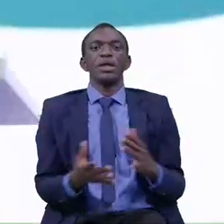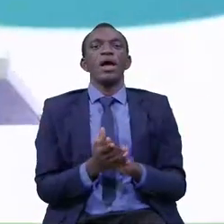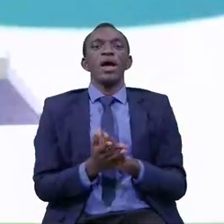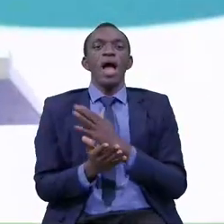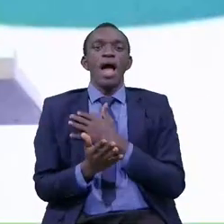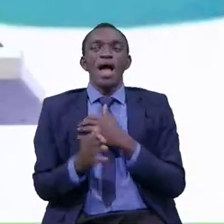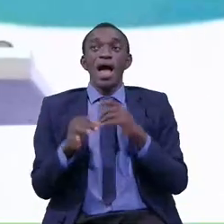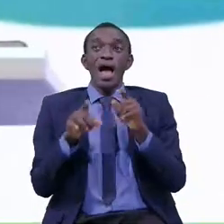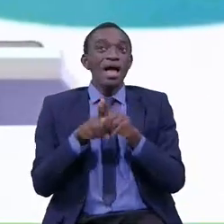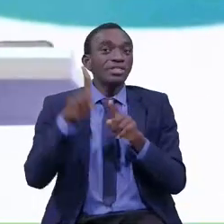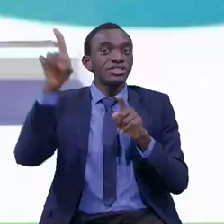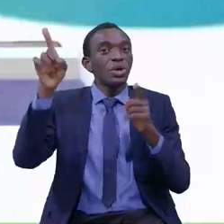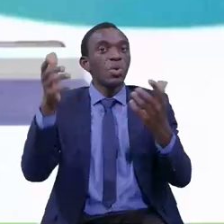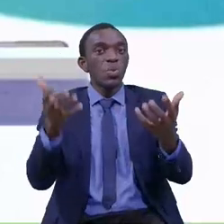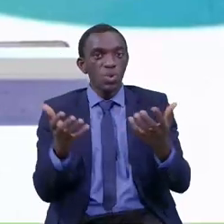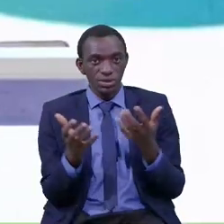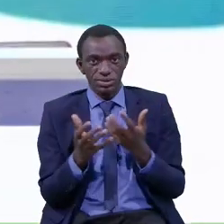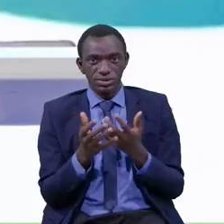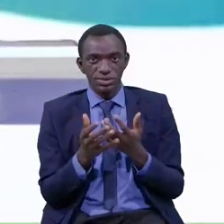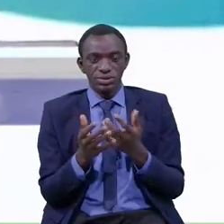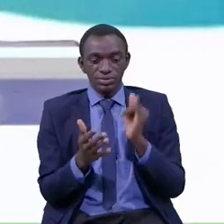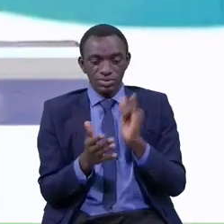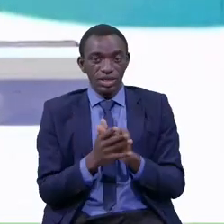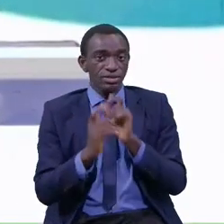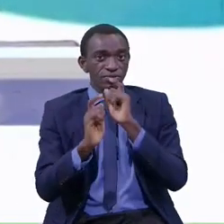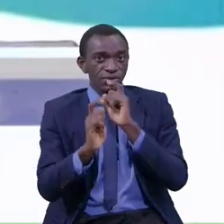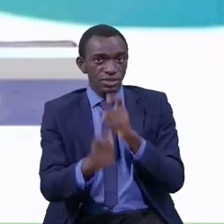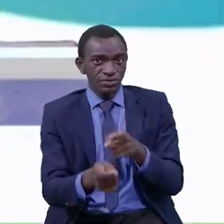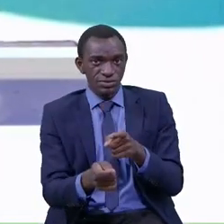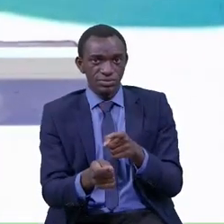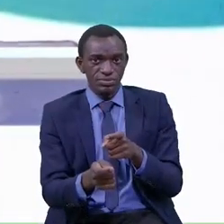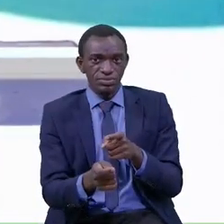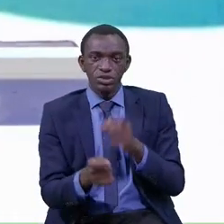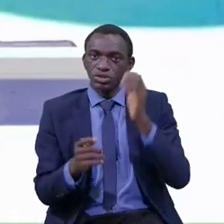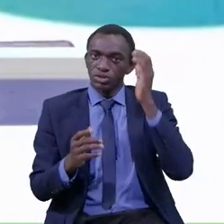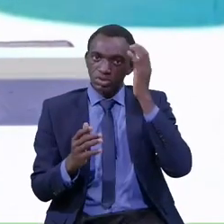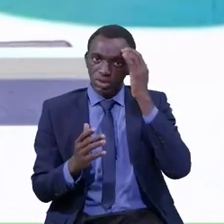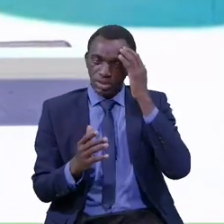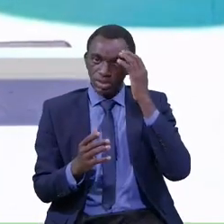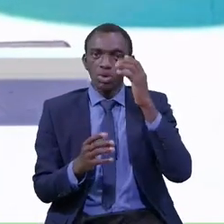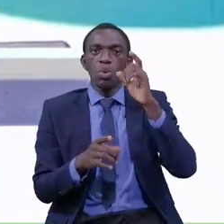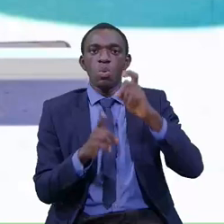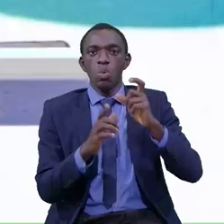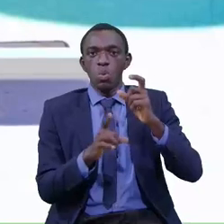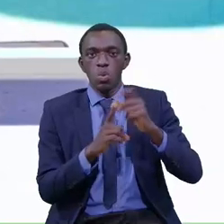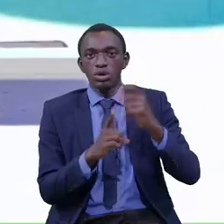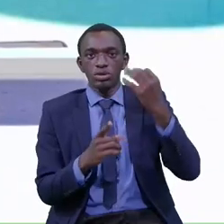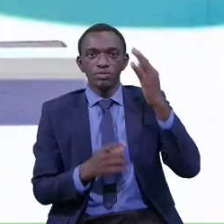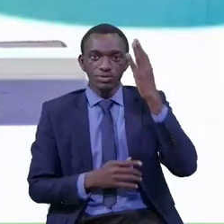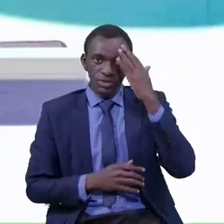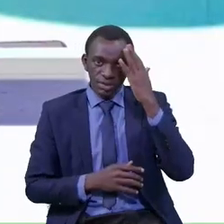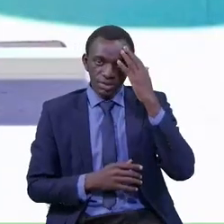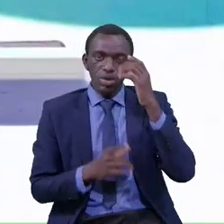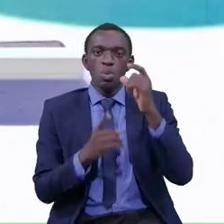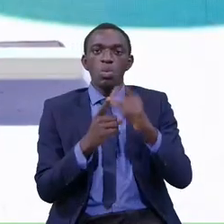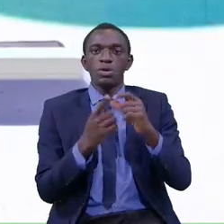comme il le veut. Ce don, connaissance, la parole de connaissance, parole